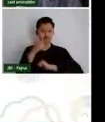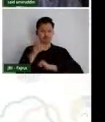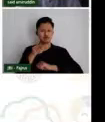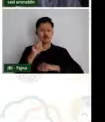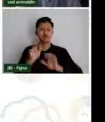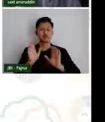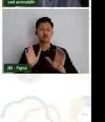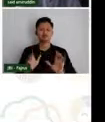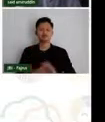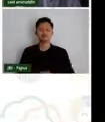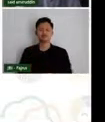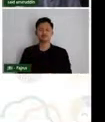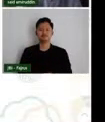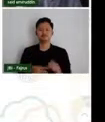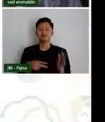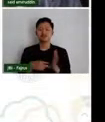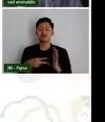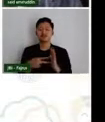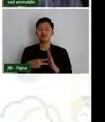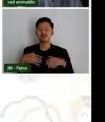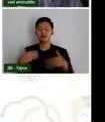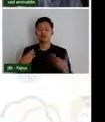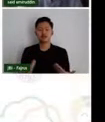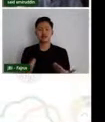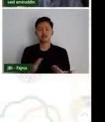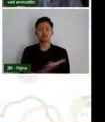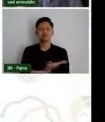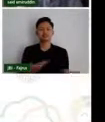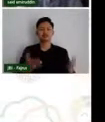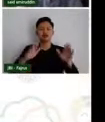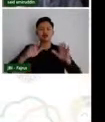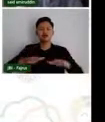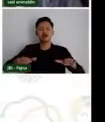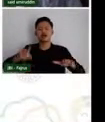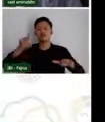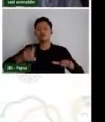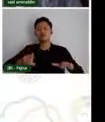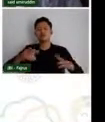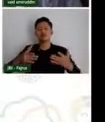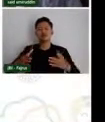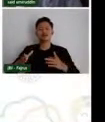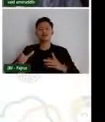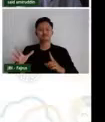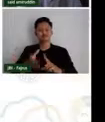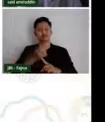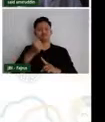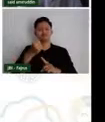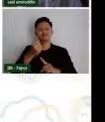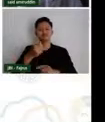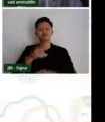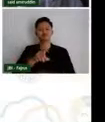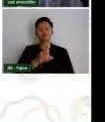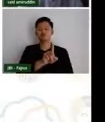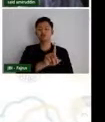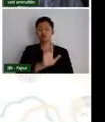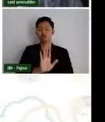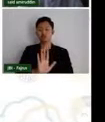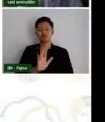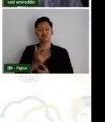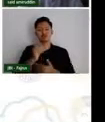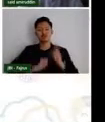diferensiasi, sehingga semua kebutuhan anak itu tercover. Jadi bukan cuma satu yang satu kegiatan,